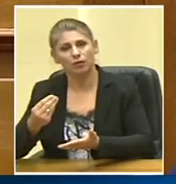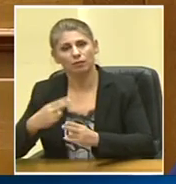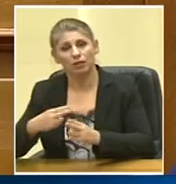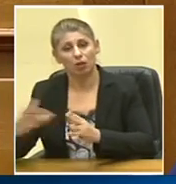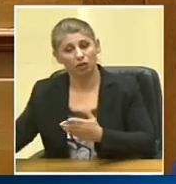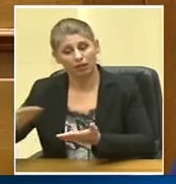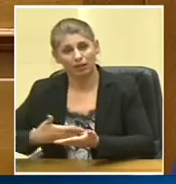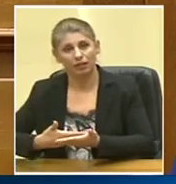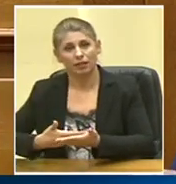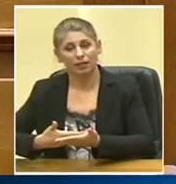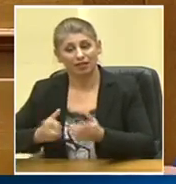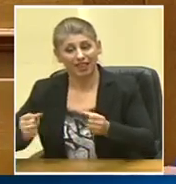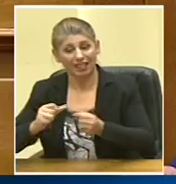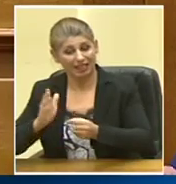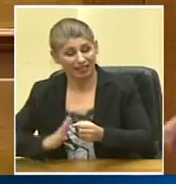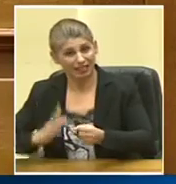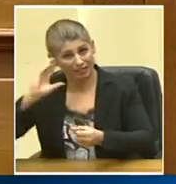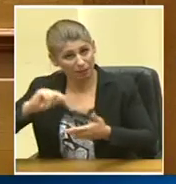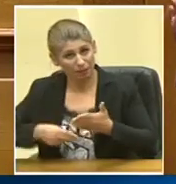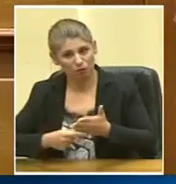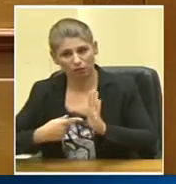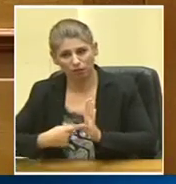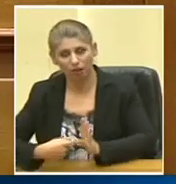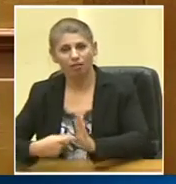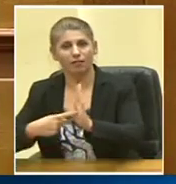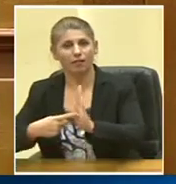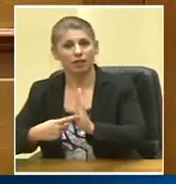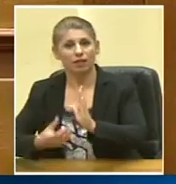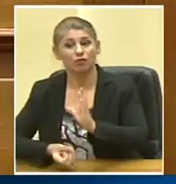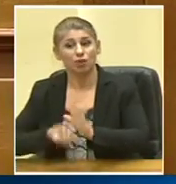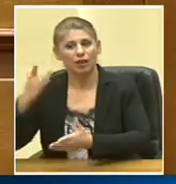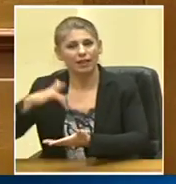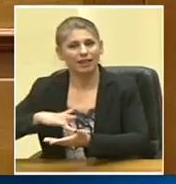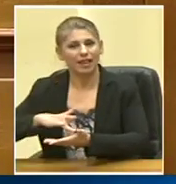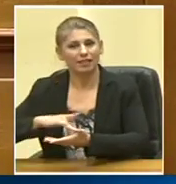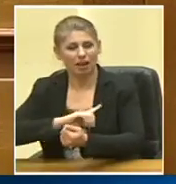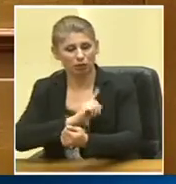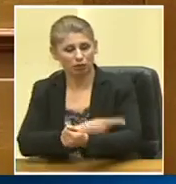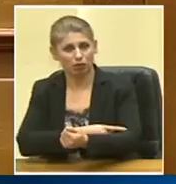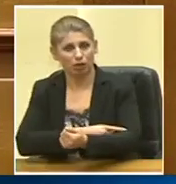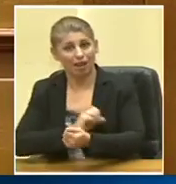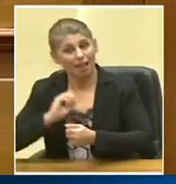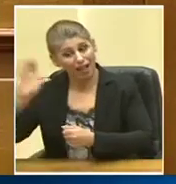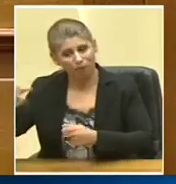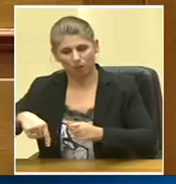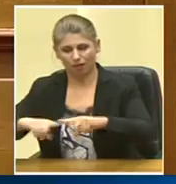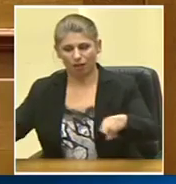ήρθε πελάβνουσα η κρίση και τα μνημόνια και αναδύθηκαν νέα κέντρα εξουσίας έξω από αυτό εδώ, από αυτήν εδώ την